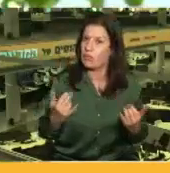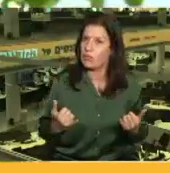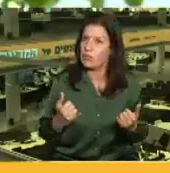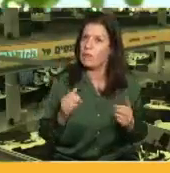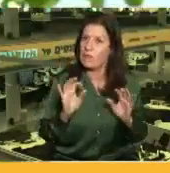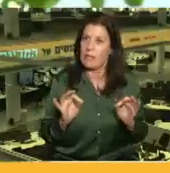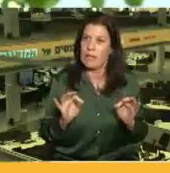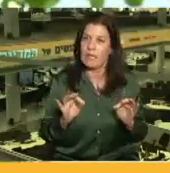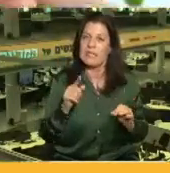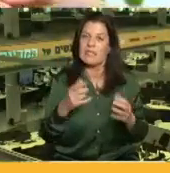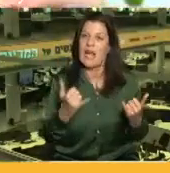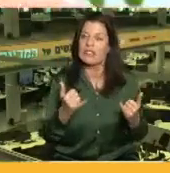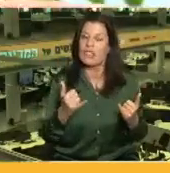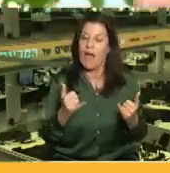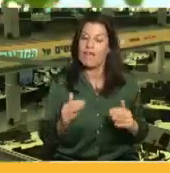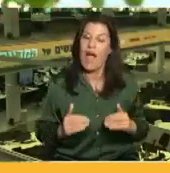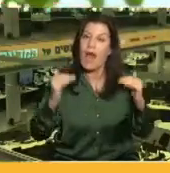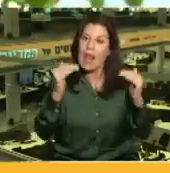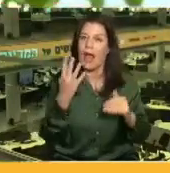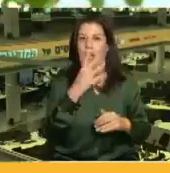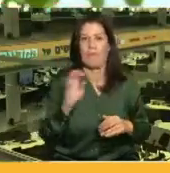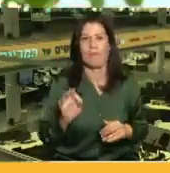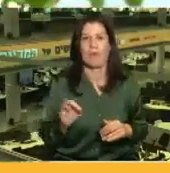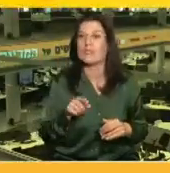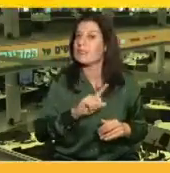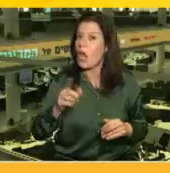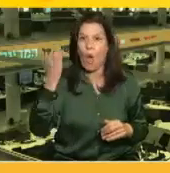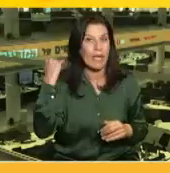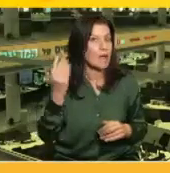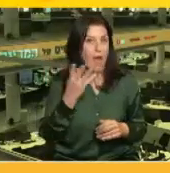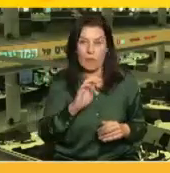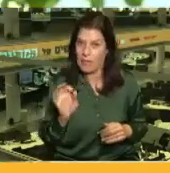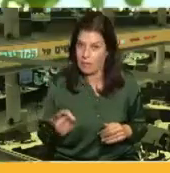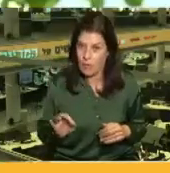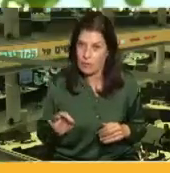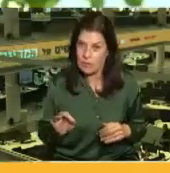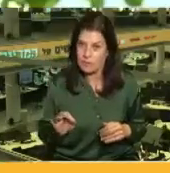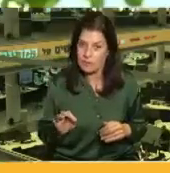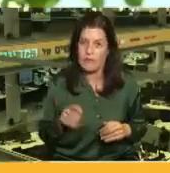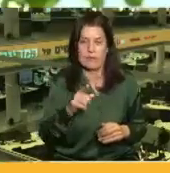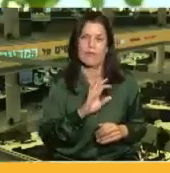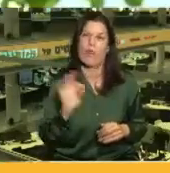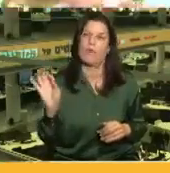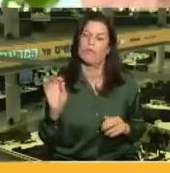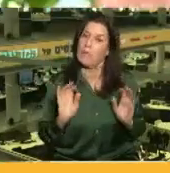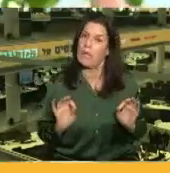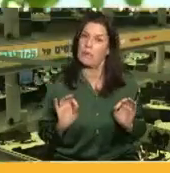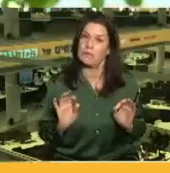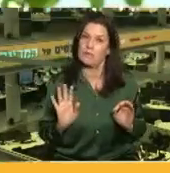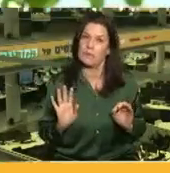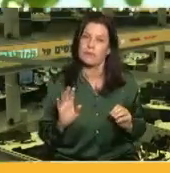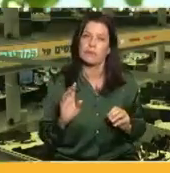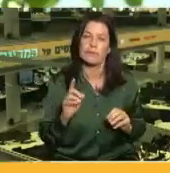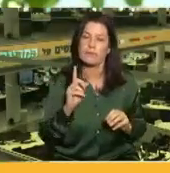זה עלה ל-40%, זה לא היה. זה היה, זה היה, אוקיי. זה תוקן, אבל זה מה שמעולה, אני חושבת שבסופו של דבר, אין לי סטטיסטיקה.